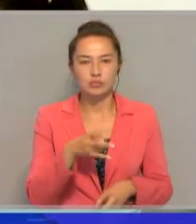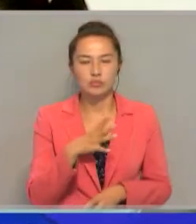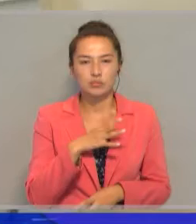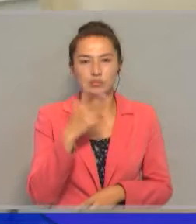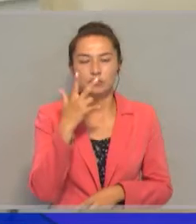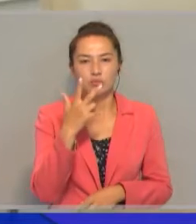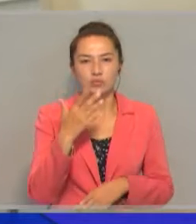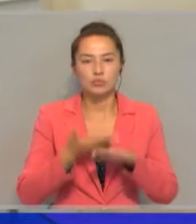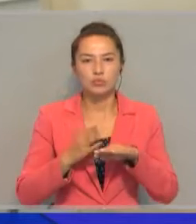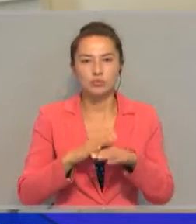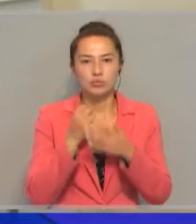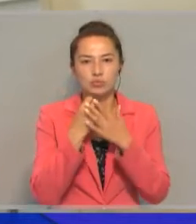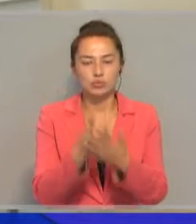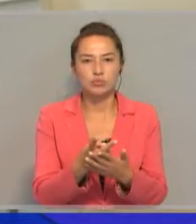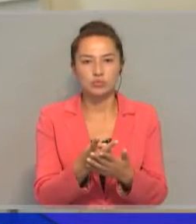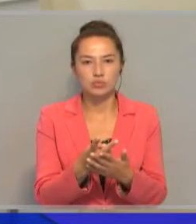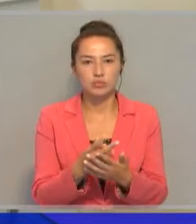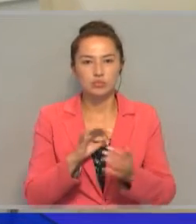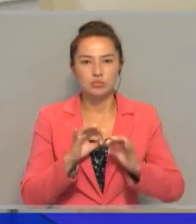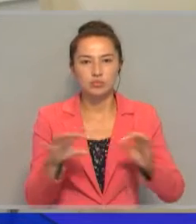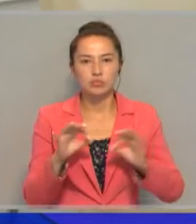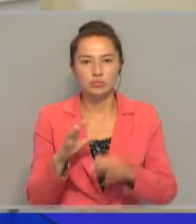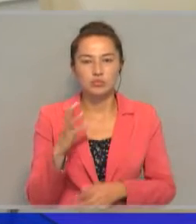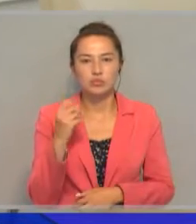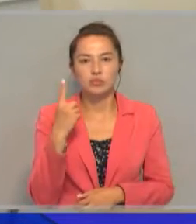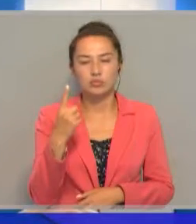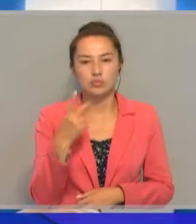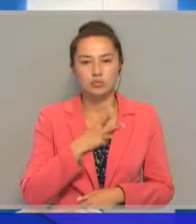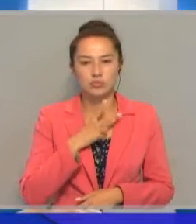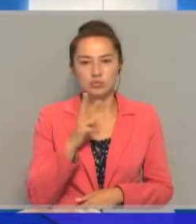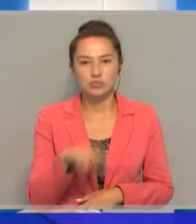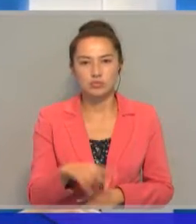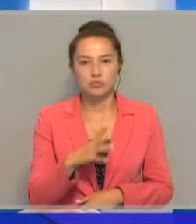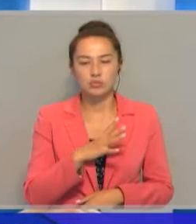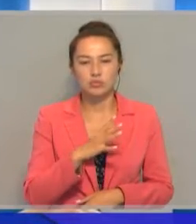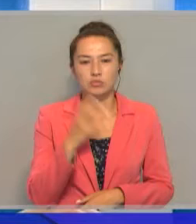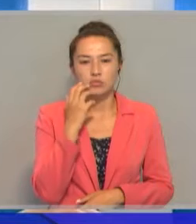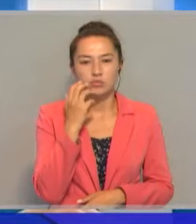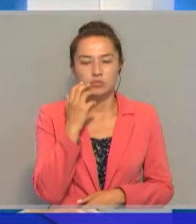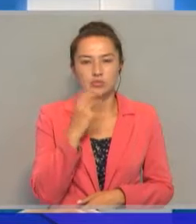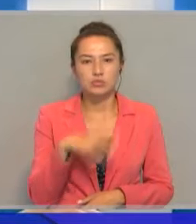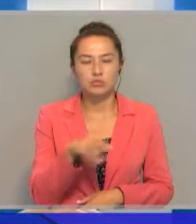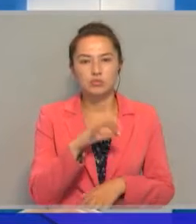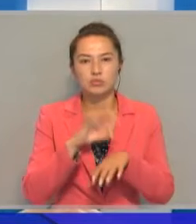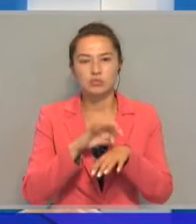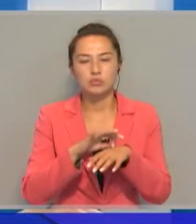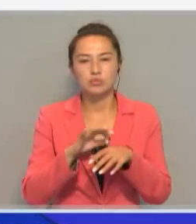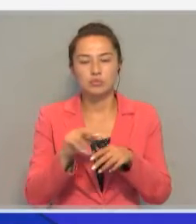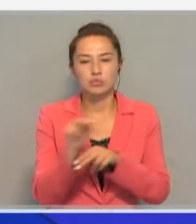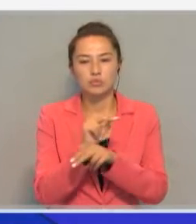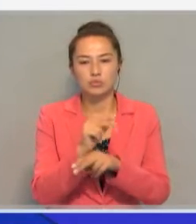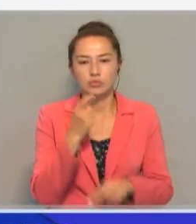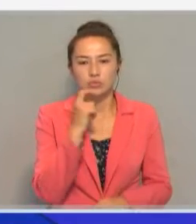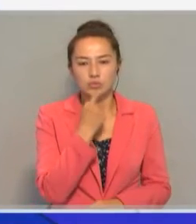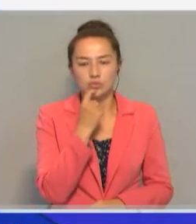ауыр жағдайда жансақтау бөлімінде жатыр, дейді ақ халаттылар. Ал біреуі қайтыс болыпты. Жүкті әйелдерді қауіпті дерттен емдеу қиынға түседі